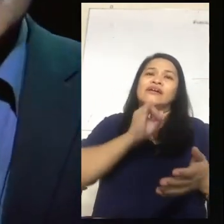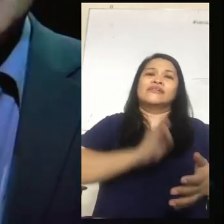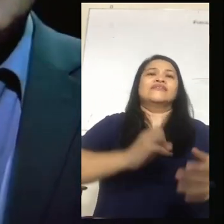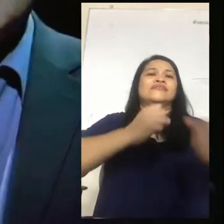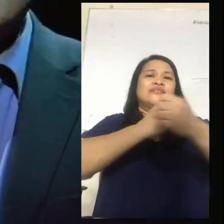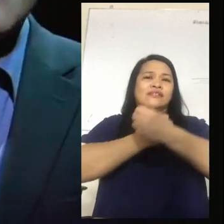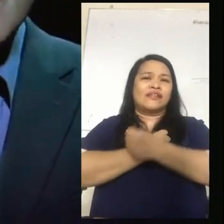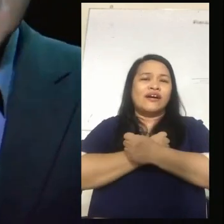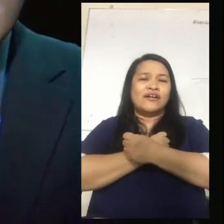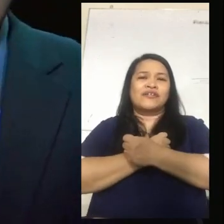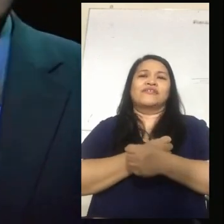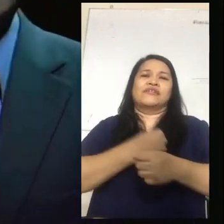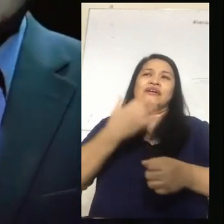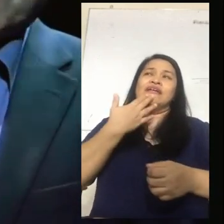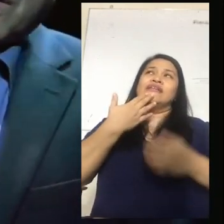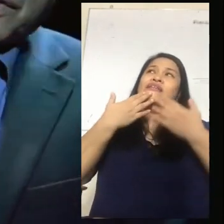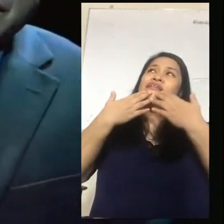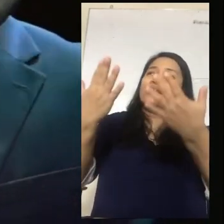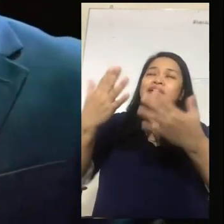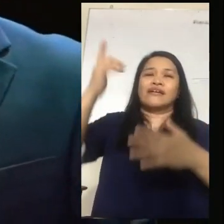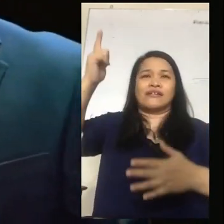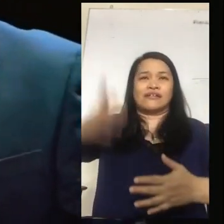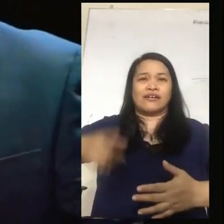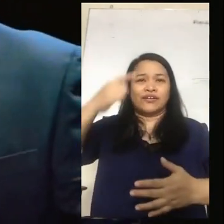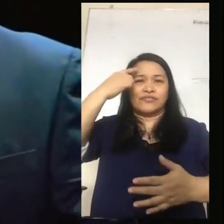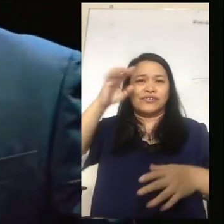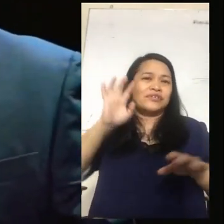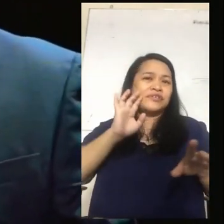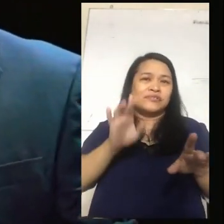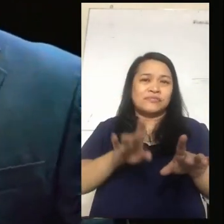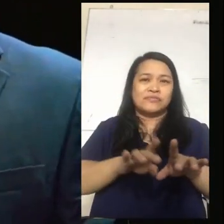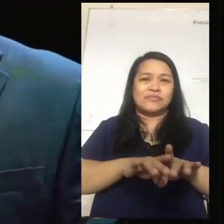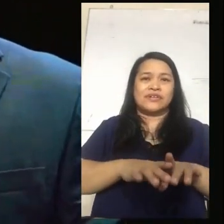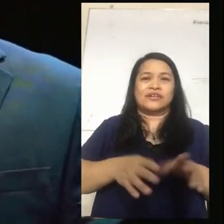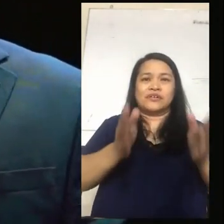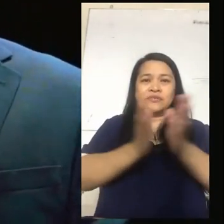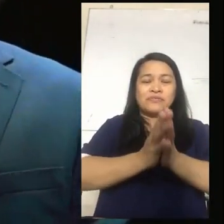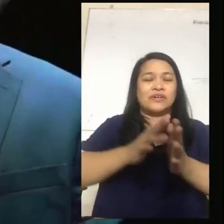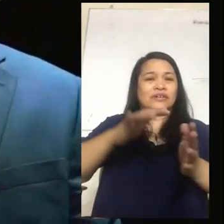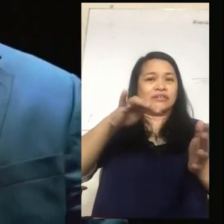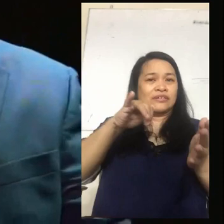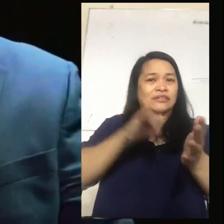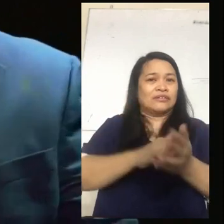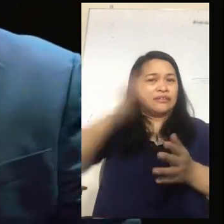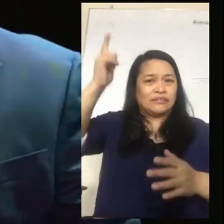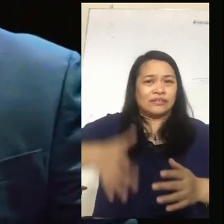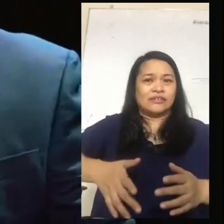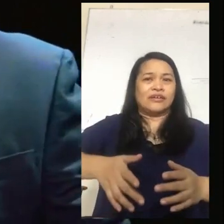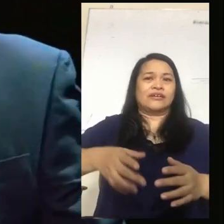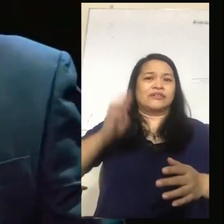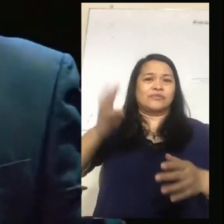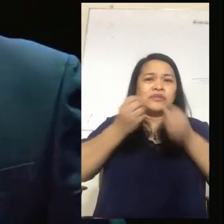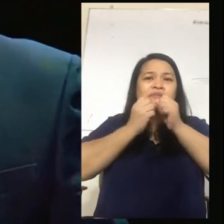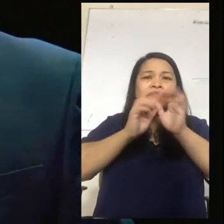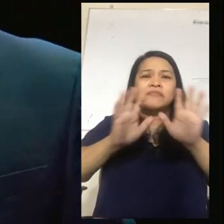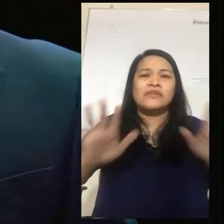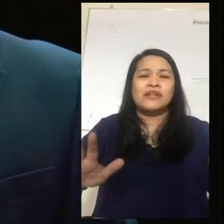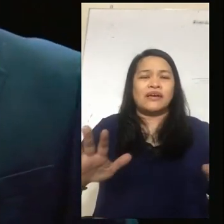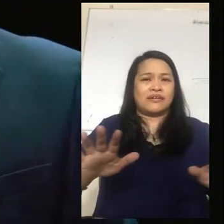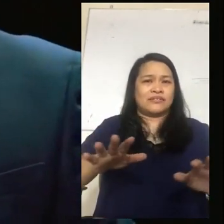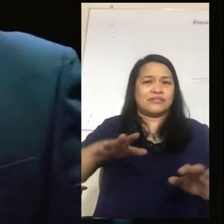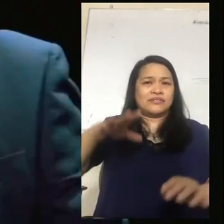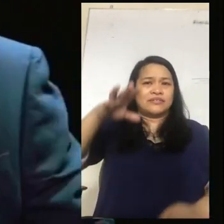action. And I thank God for that brother who is doing this. And I pray that God will bless him super